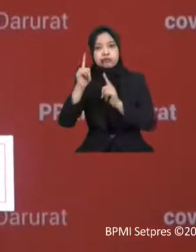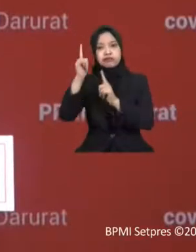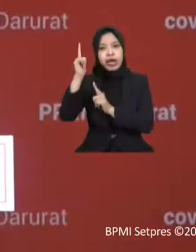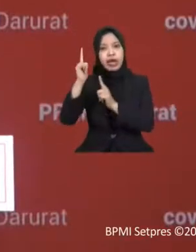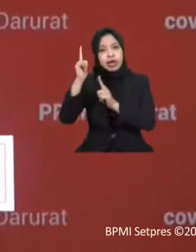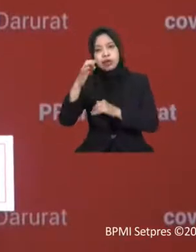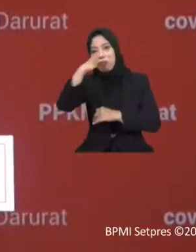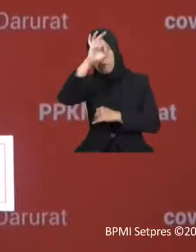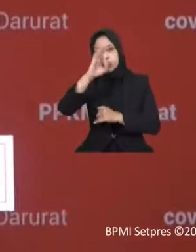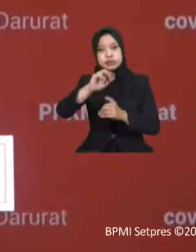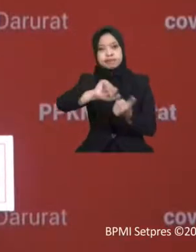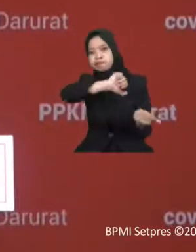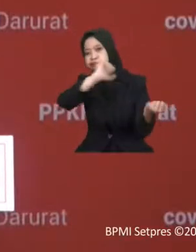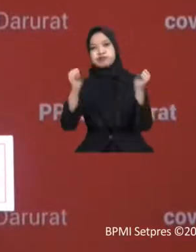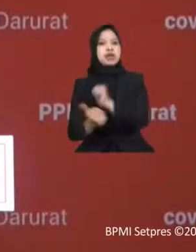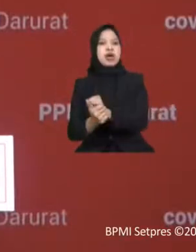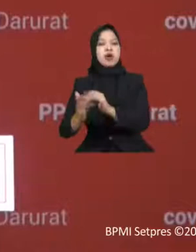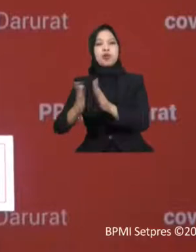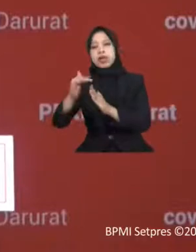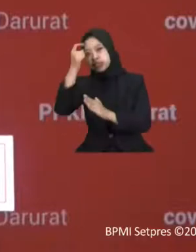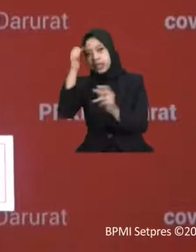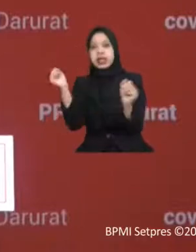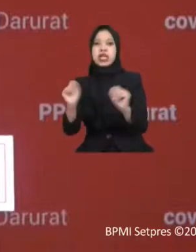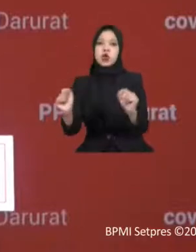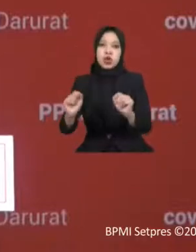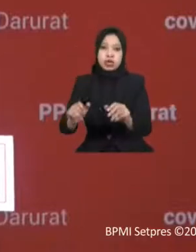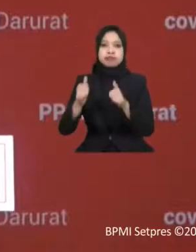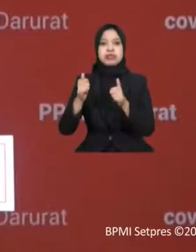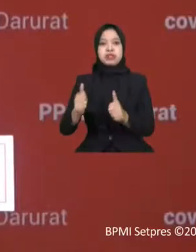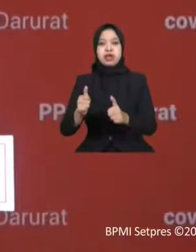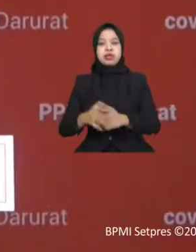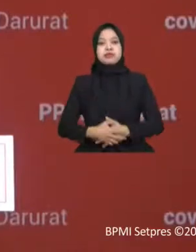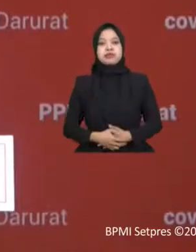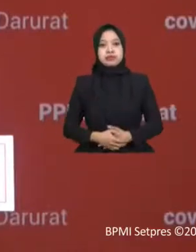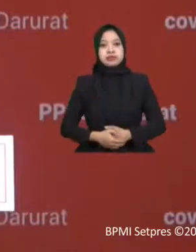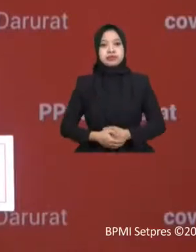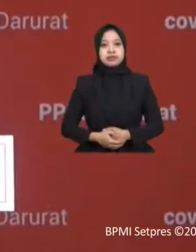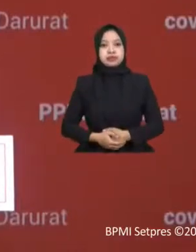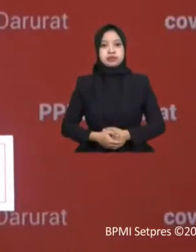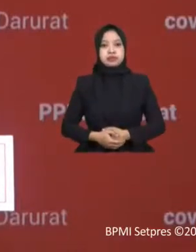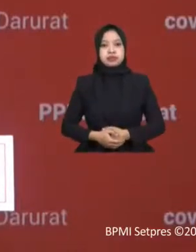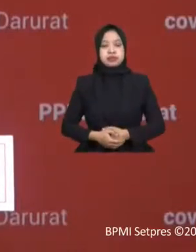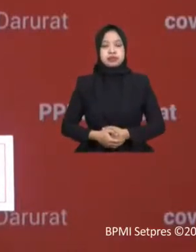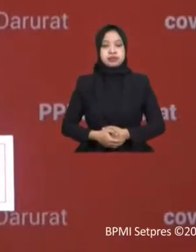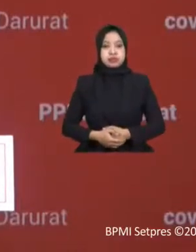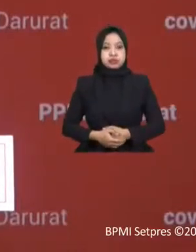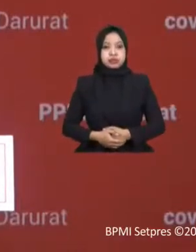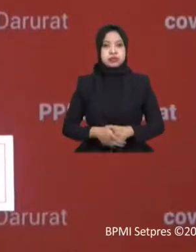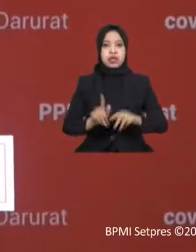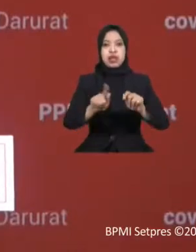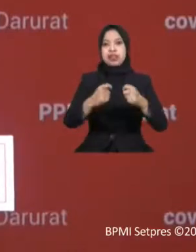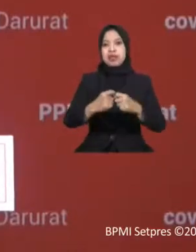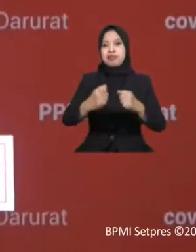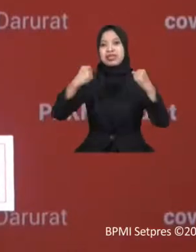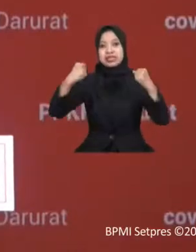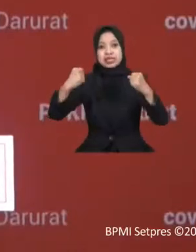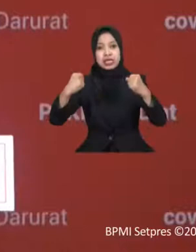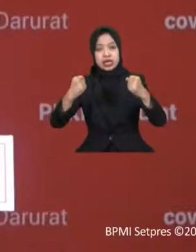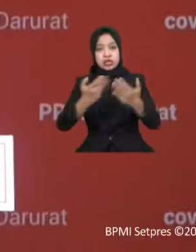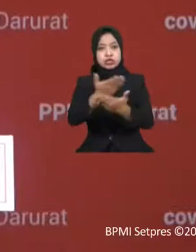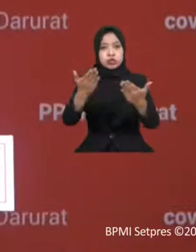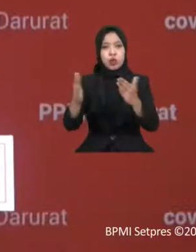menjadi Rumah Sakit lapangan atau Rumah Sakit darurat terkait tenaga kesehatan